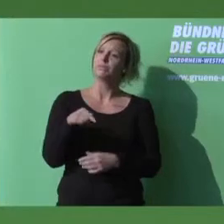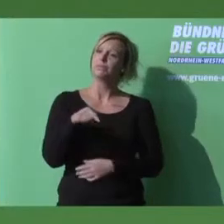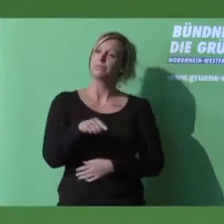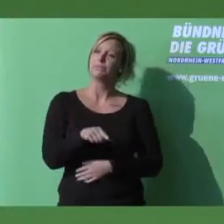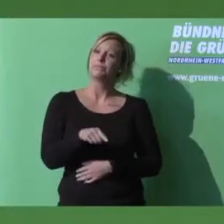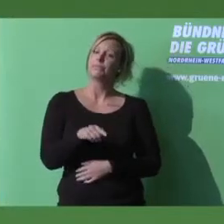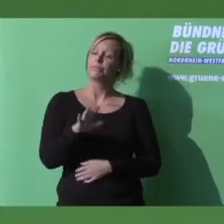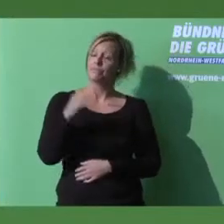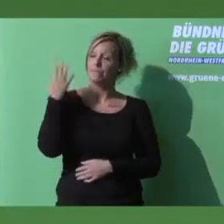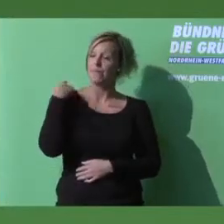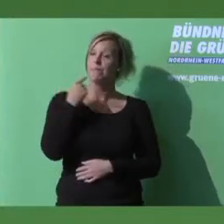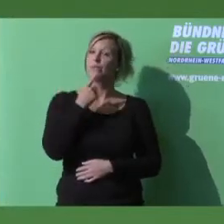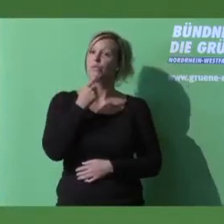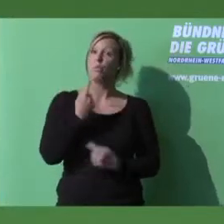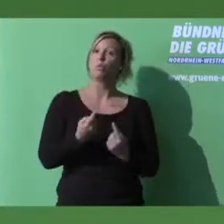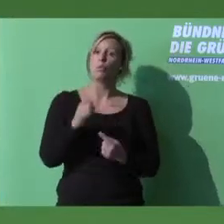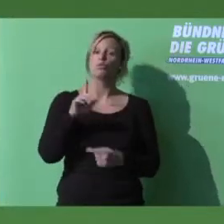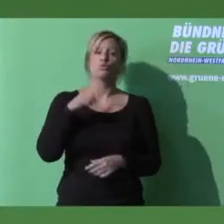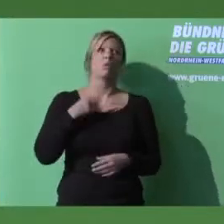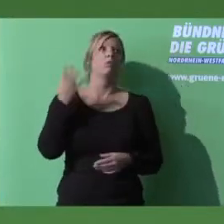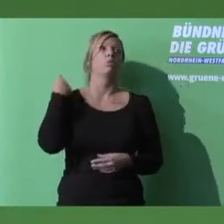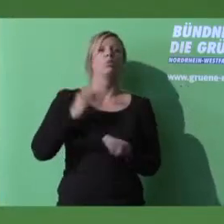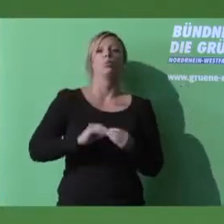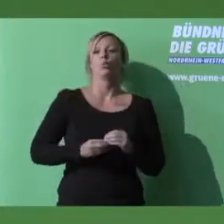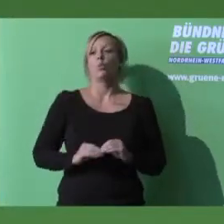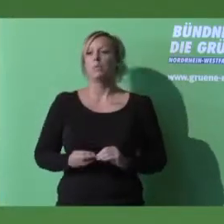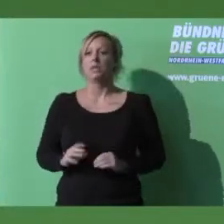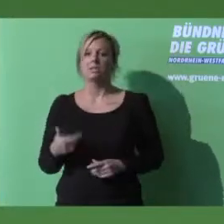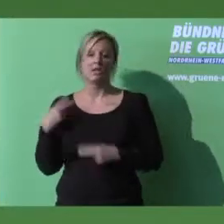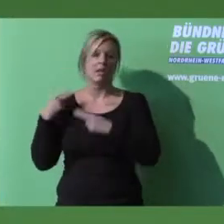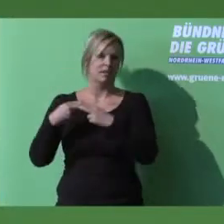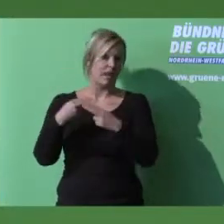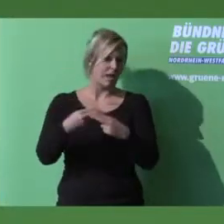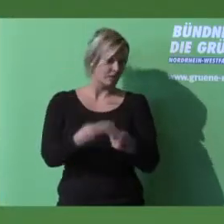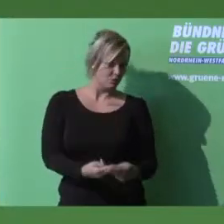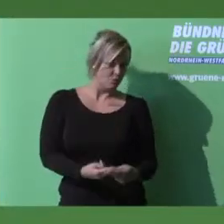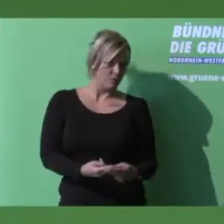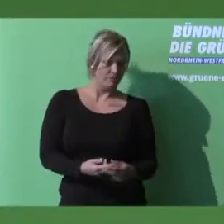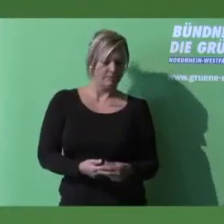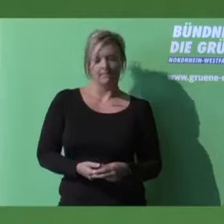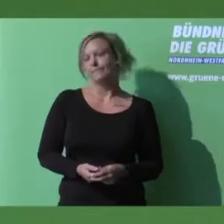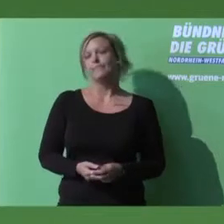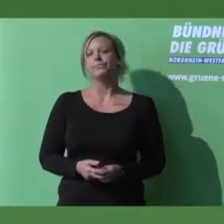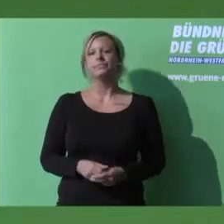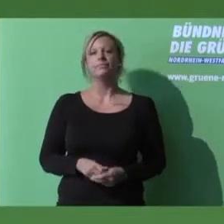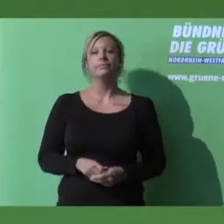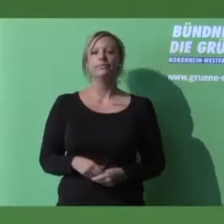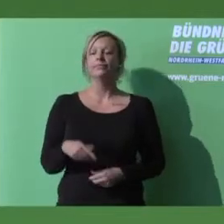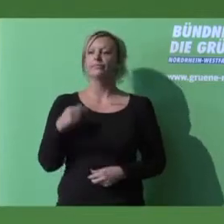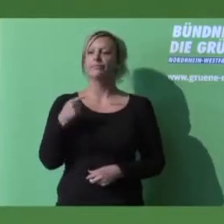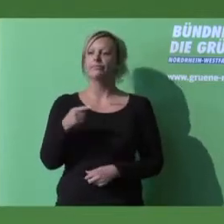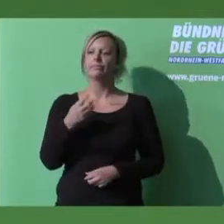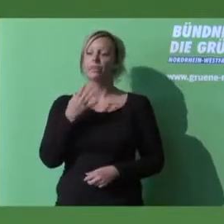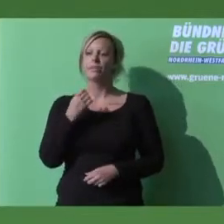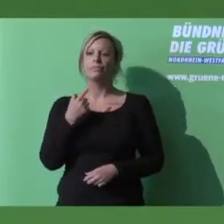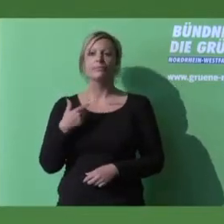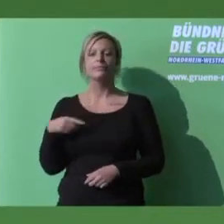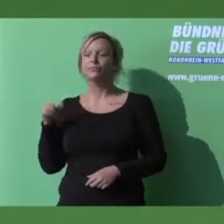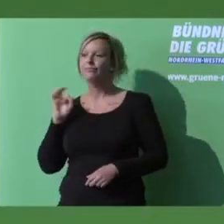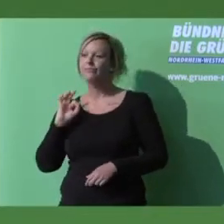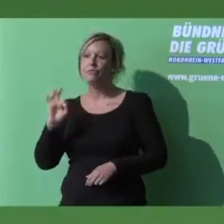unter Rot-Grün schwierige Tradition, nämlich dem Anspruch gerecht zu werden, für eine